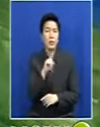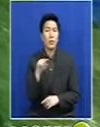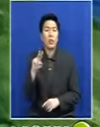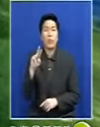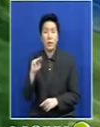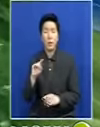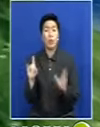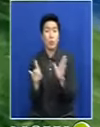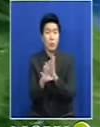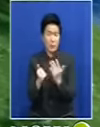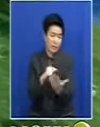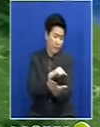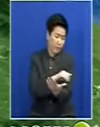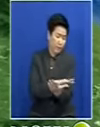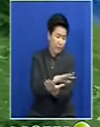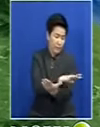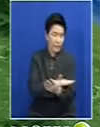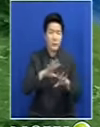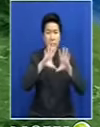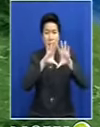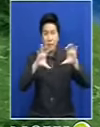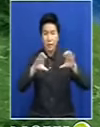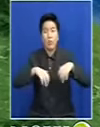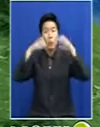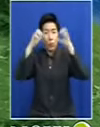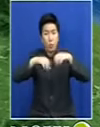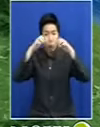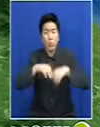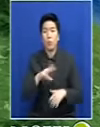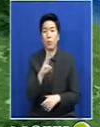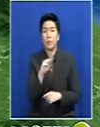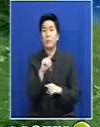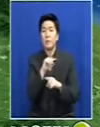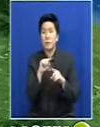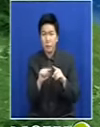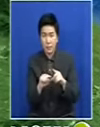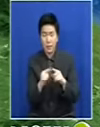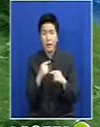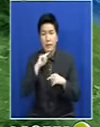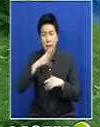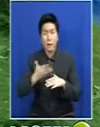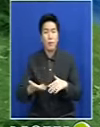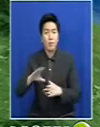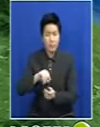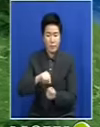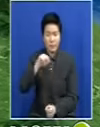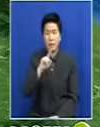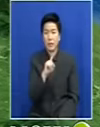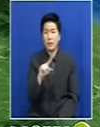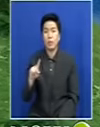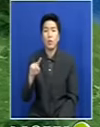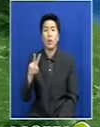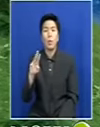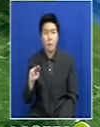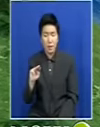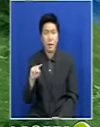ครับและปิดท้ายกันที่ภาคใต้ฝั่งตะวันตกมีเมฆเป็นส่วนมากฝนฟ้าคะนองร้อยละ60ของพื้นที่ทะเลมีคลื่นสูง 1-2 เมตรบ